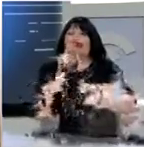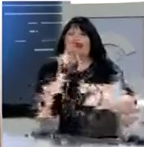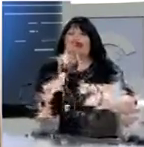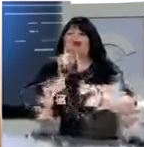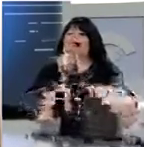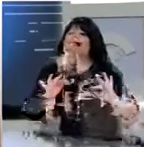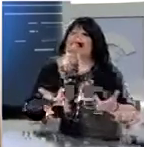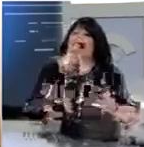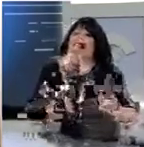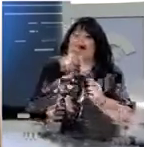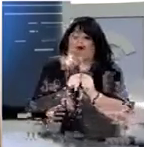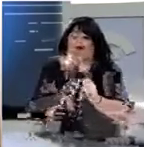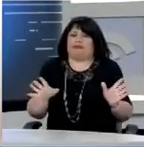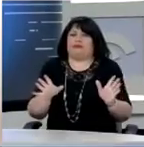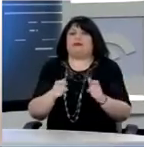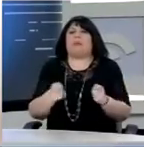οποίο ανακοινώσαμε τα μέτρα.